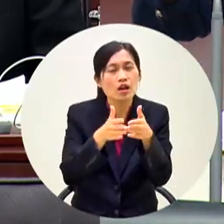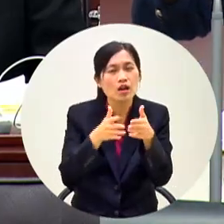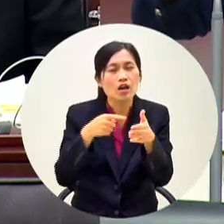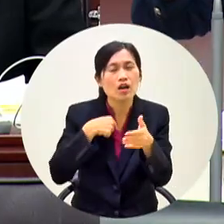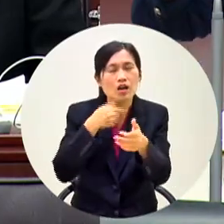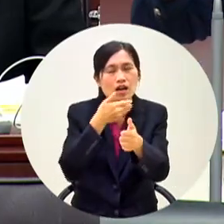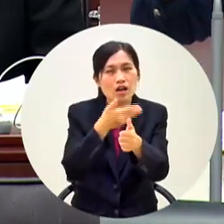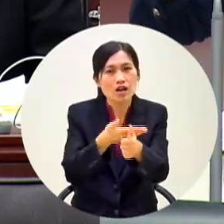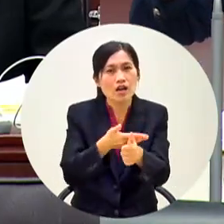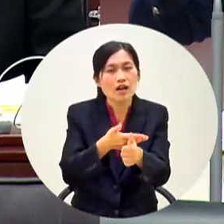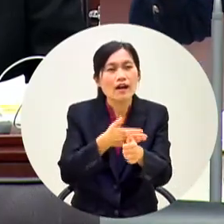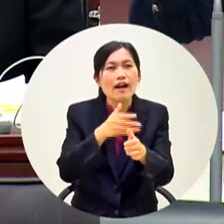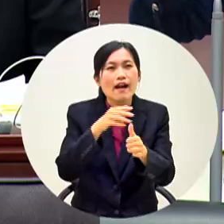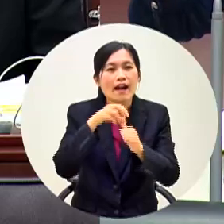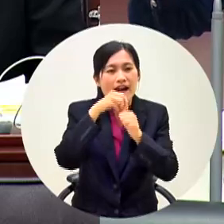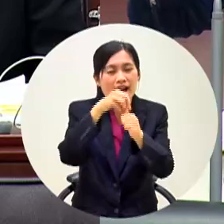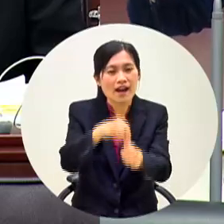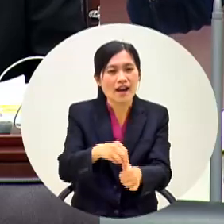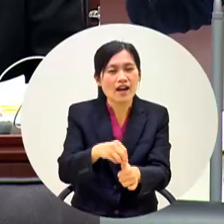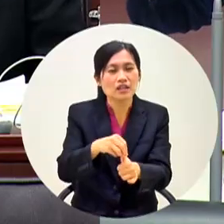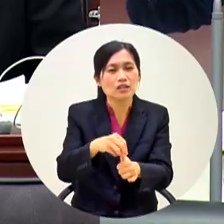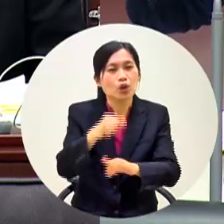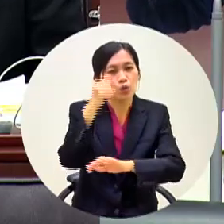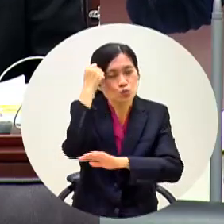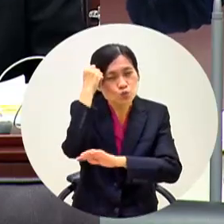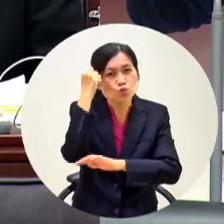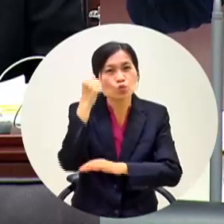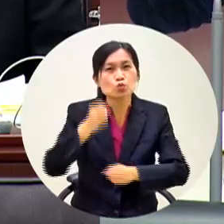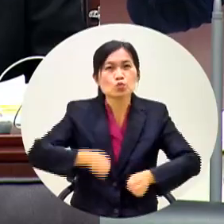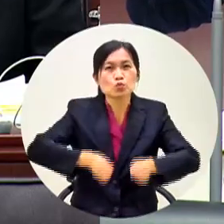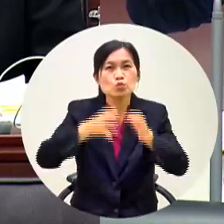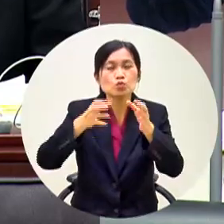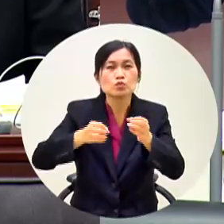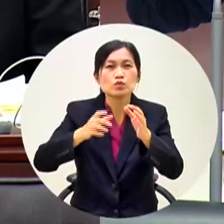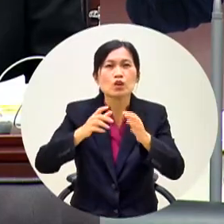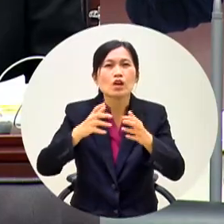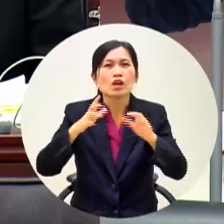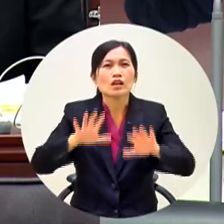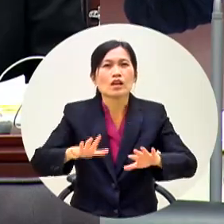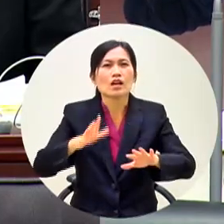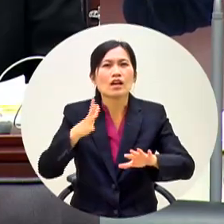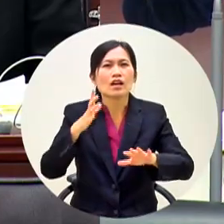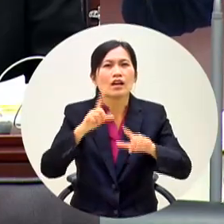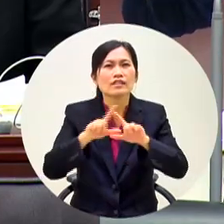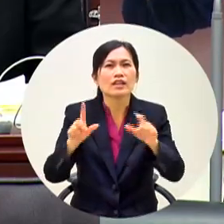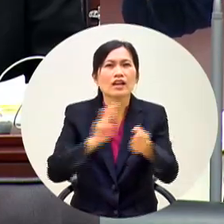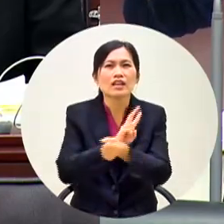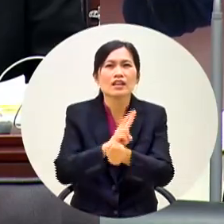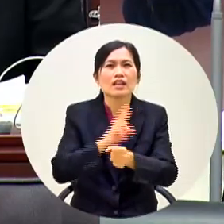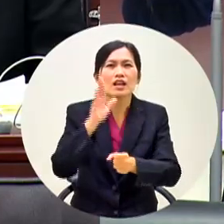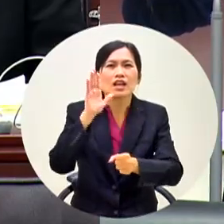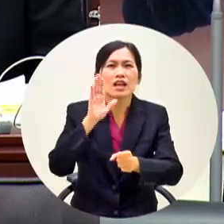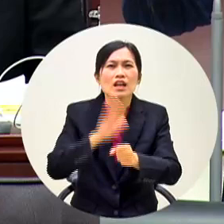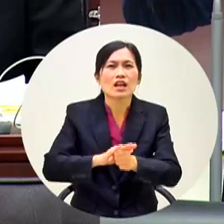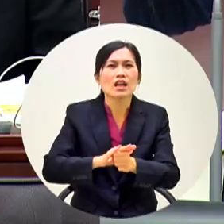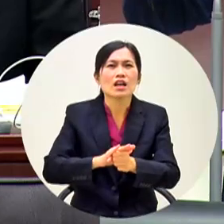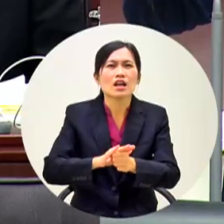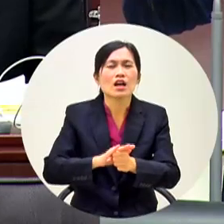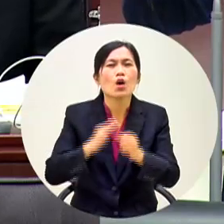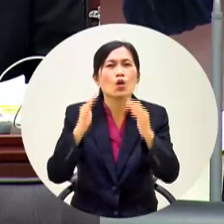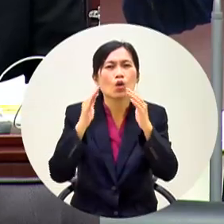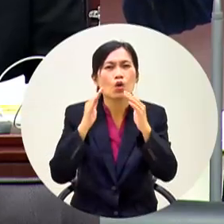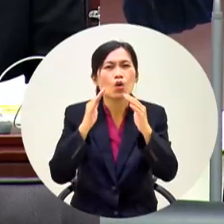宅、安置住宅来处理这些。 我想说不定很多的大林埔居民今天听的比那一天开会还要清楚。